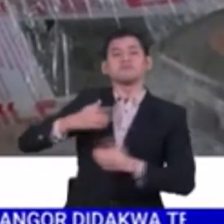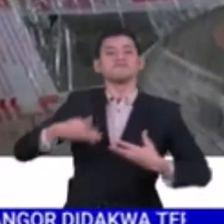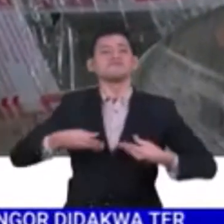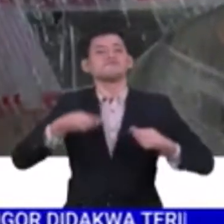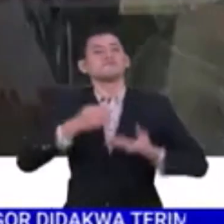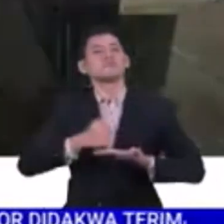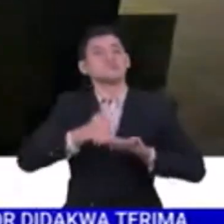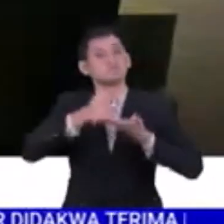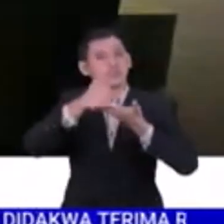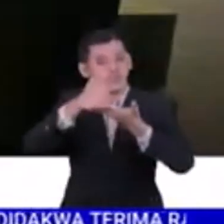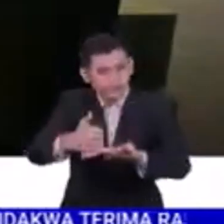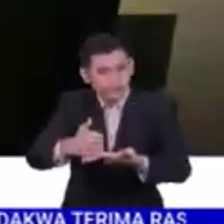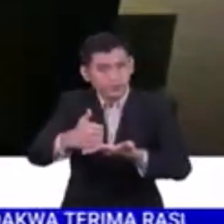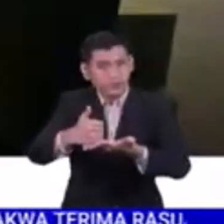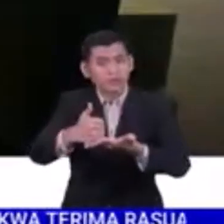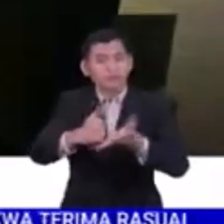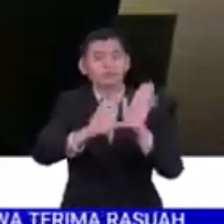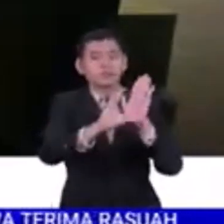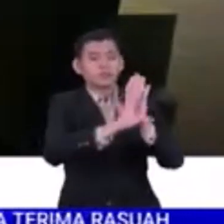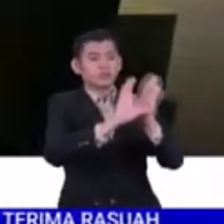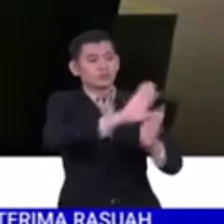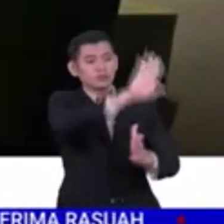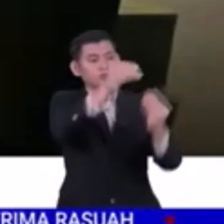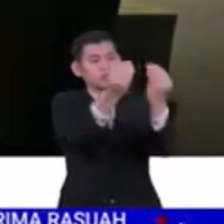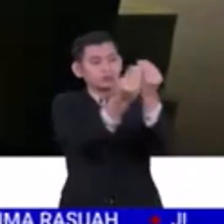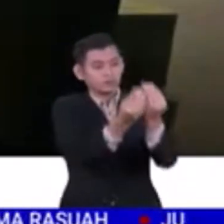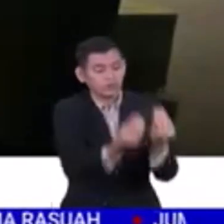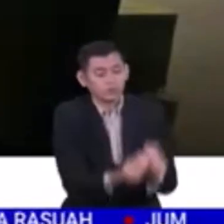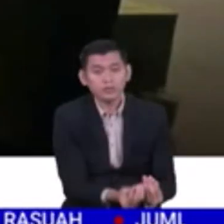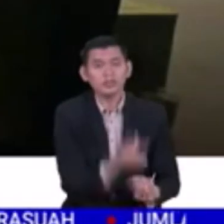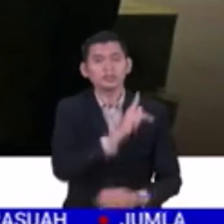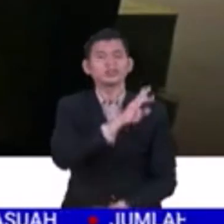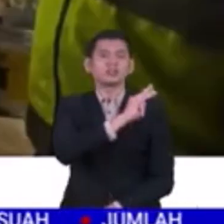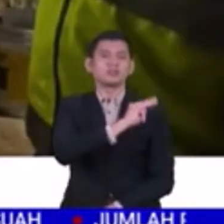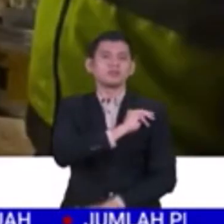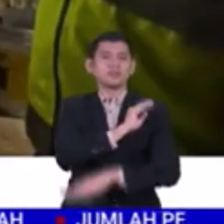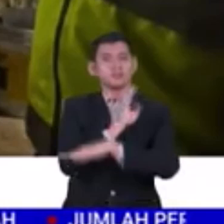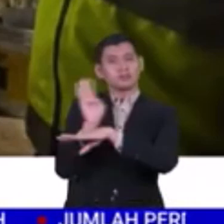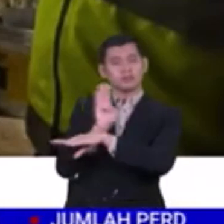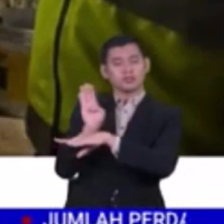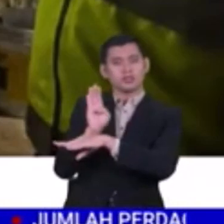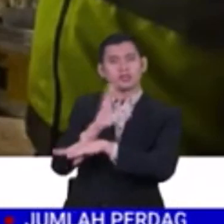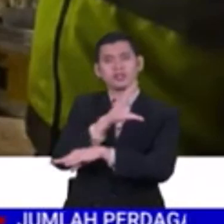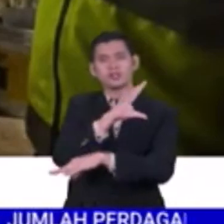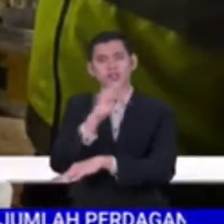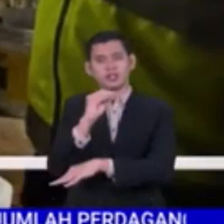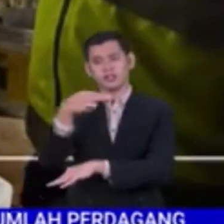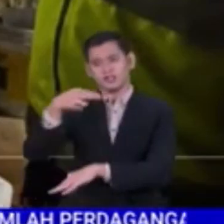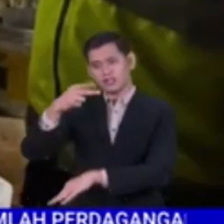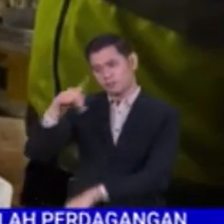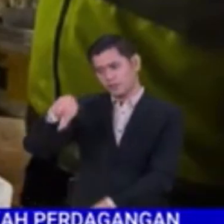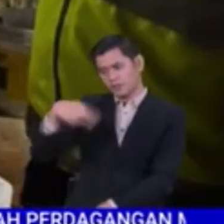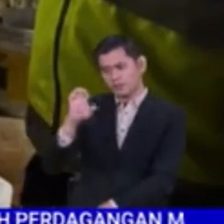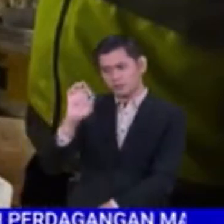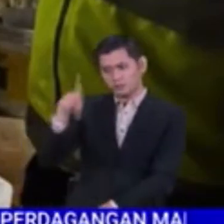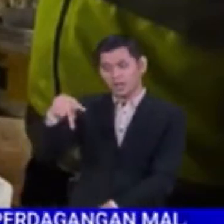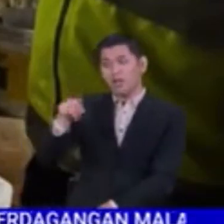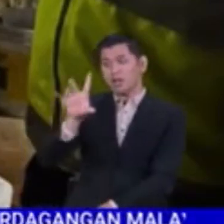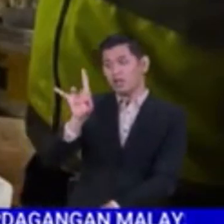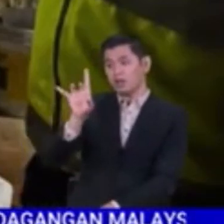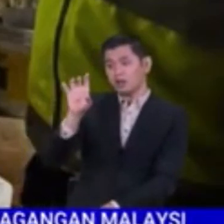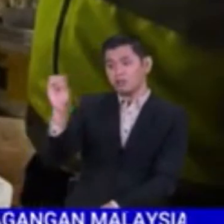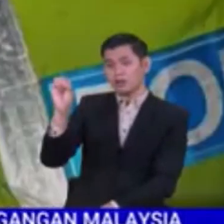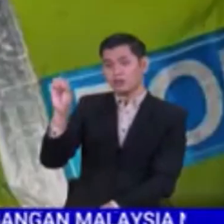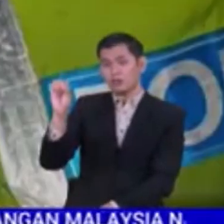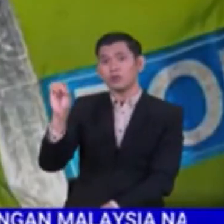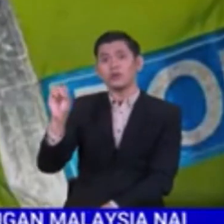memberikan bantuan. Berdasarkan data penguatkuasaan Kementerian Perdagangan dan Hal Ehwal Pengguna, 80 kes